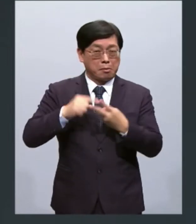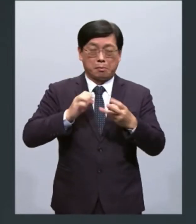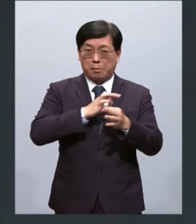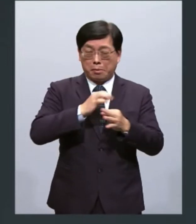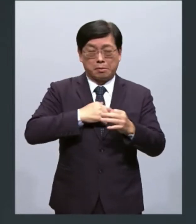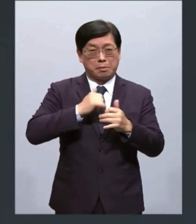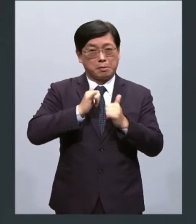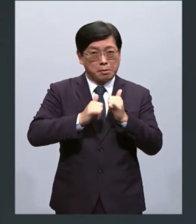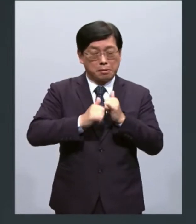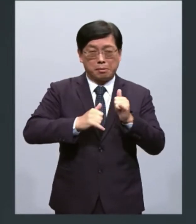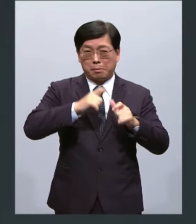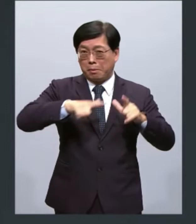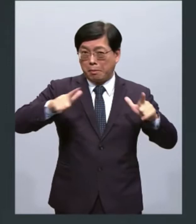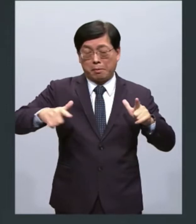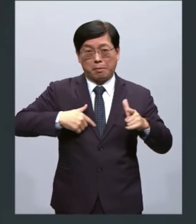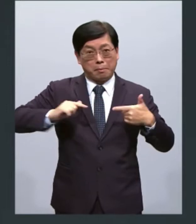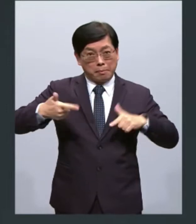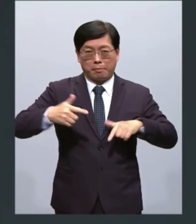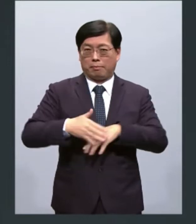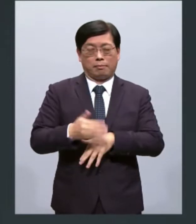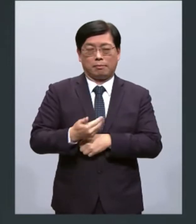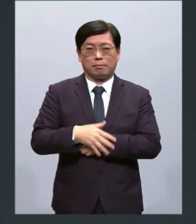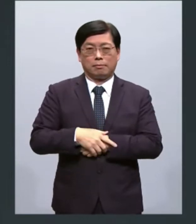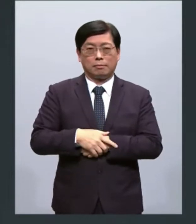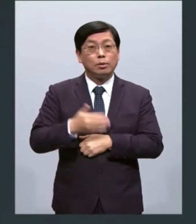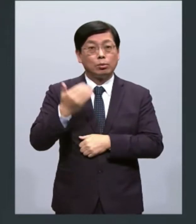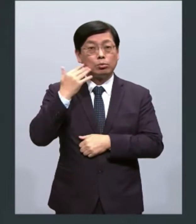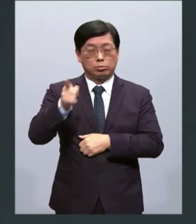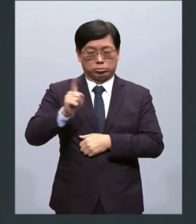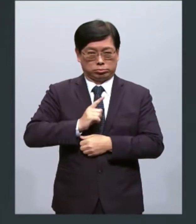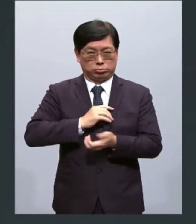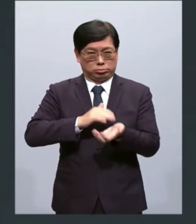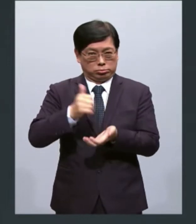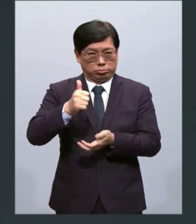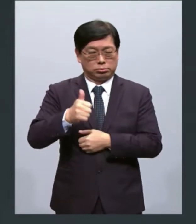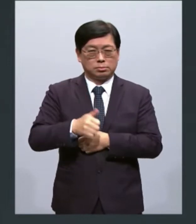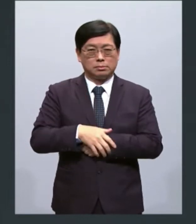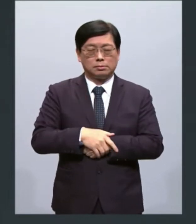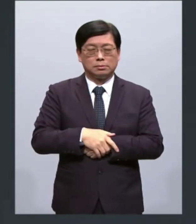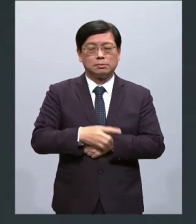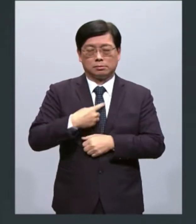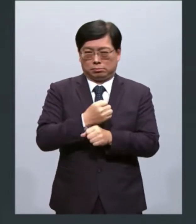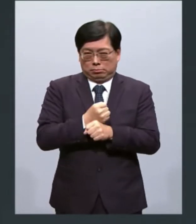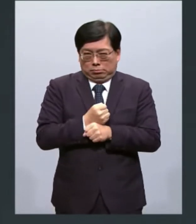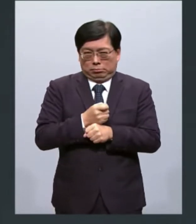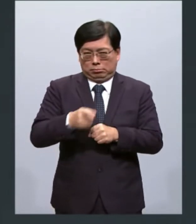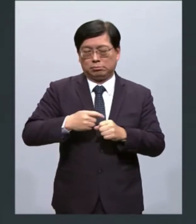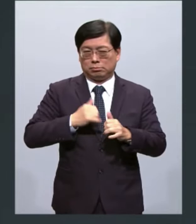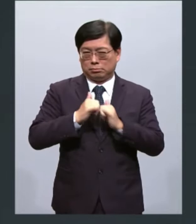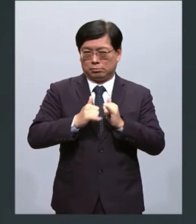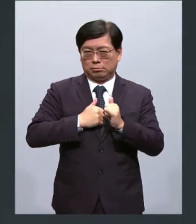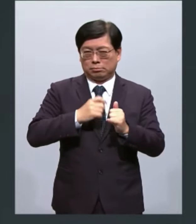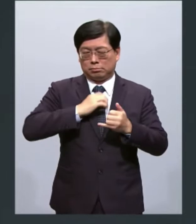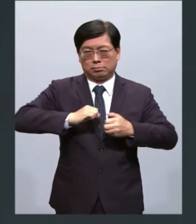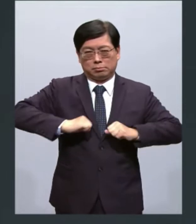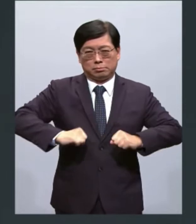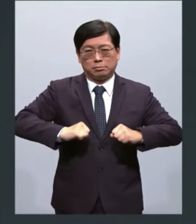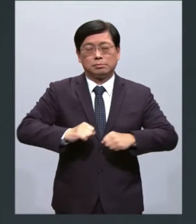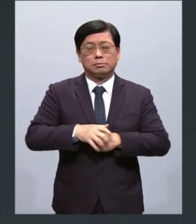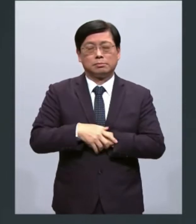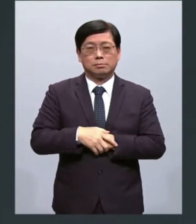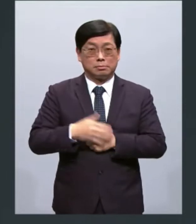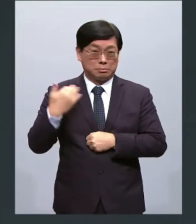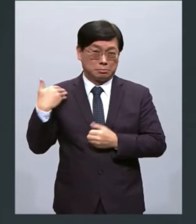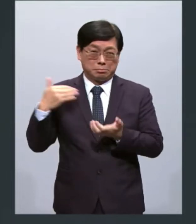济、社会而有所不同。作为一个医生，我非常注重国人的健康。长期以